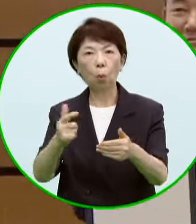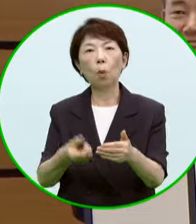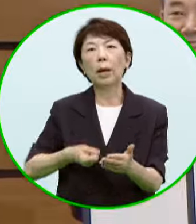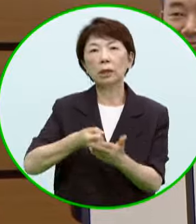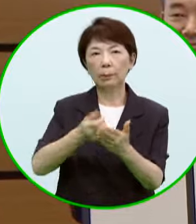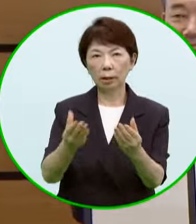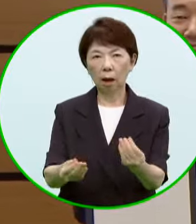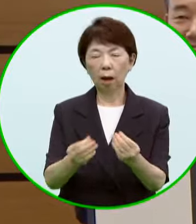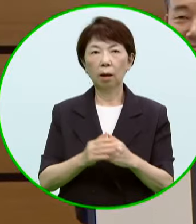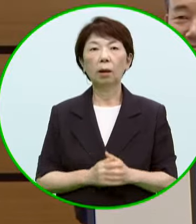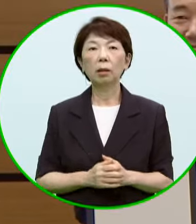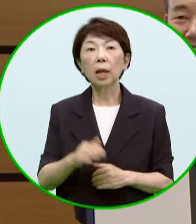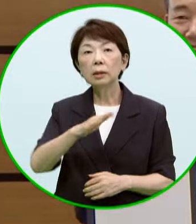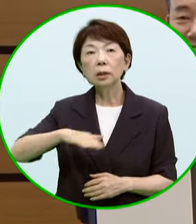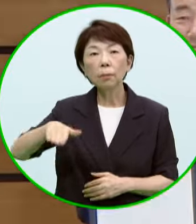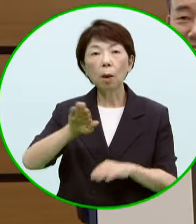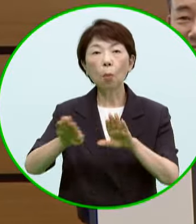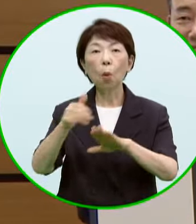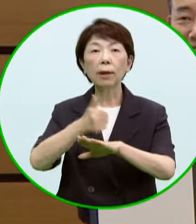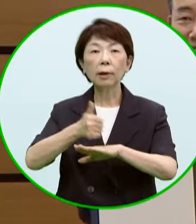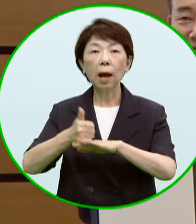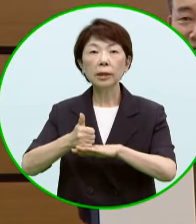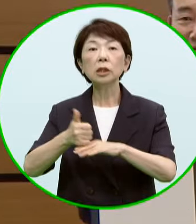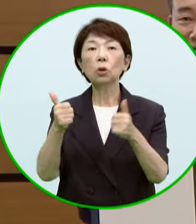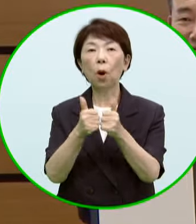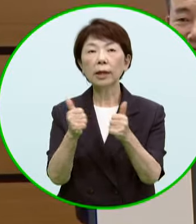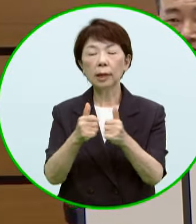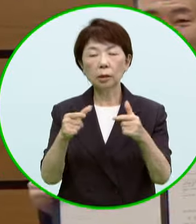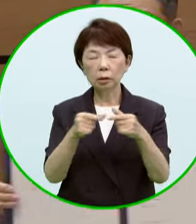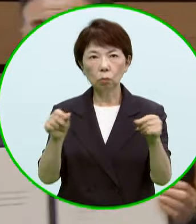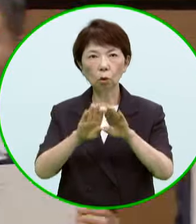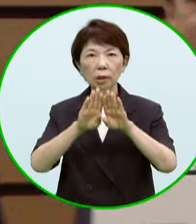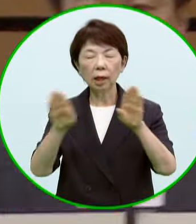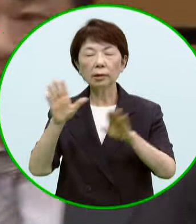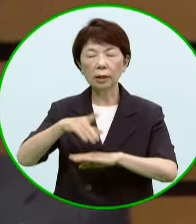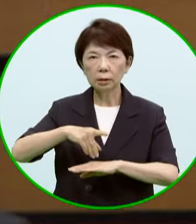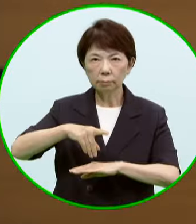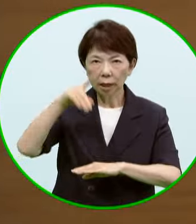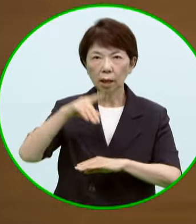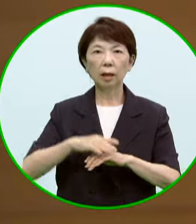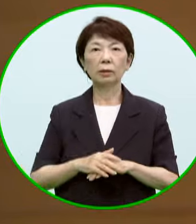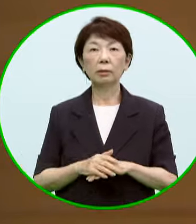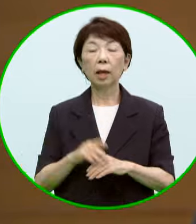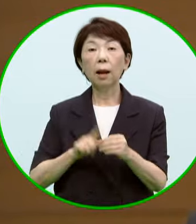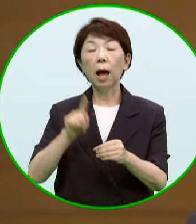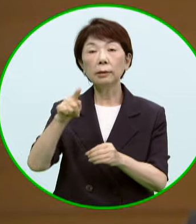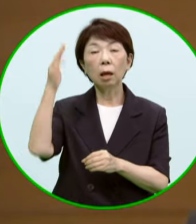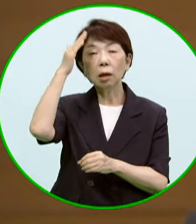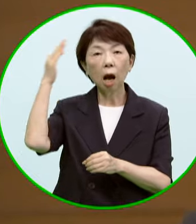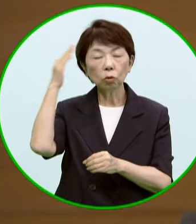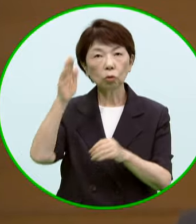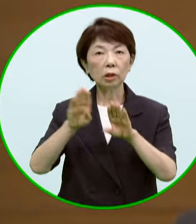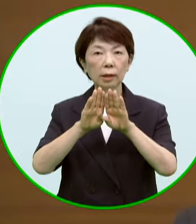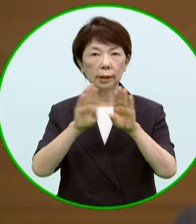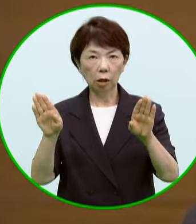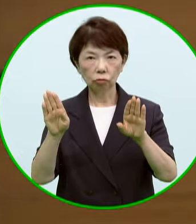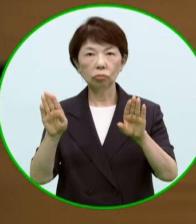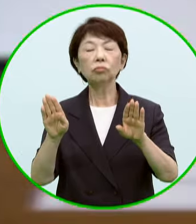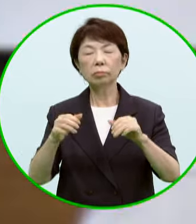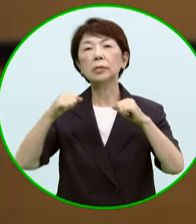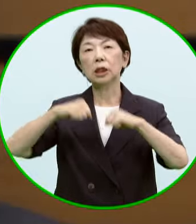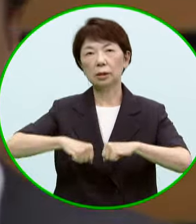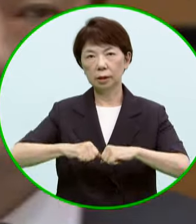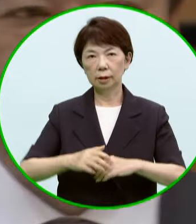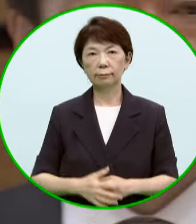た日米官の防衛省会談が日本で開催されたのは初めてで来年は韓国で開催することで